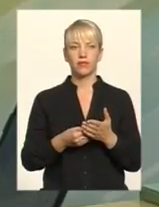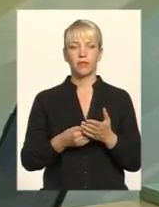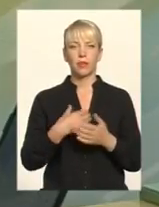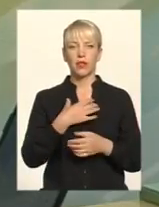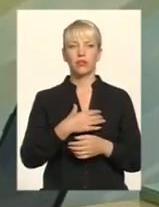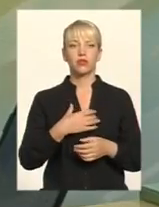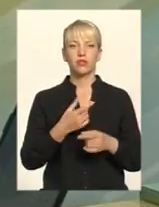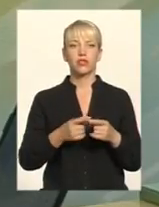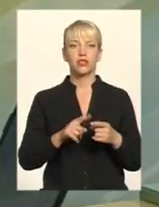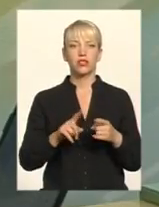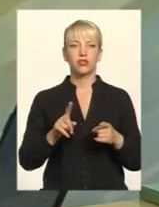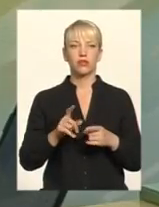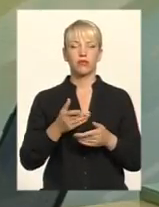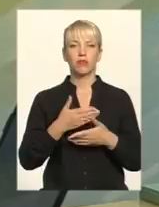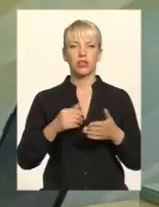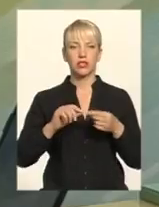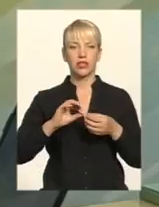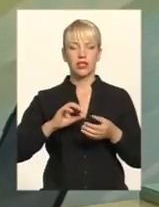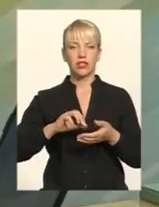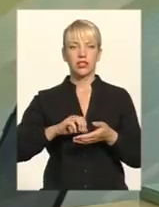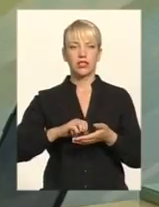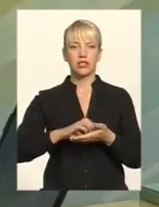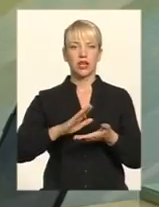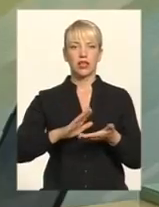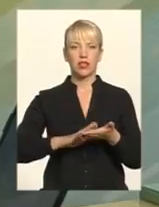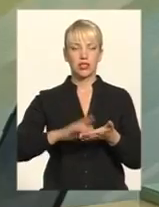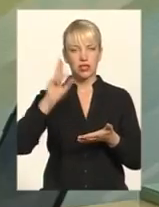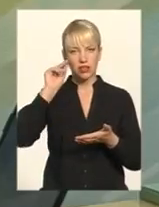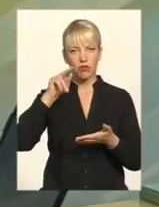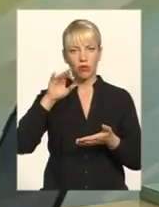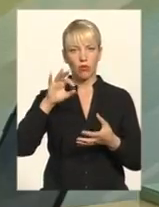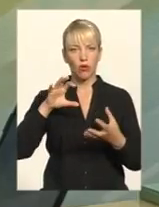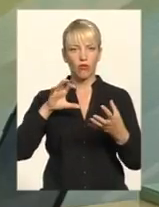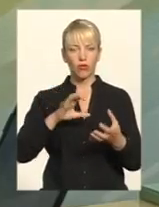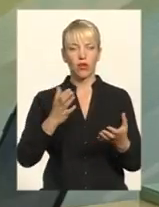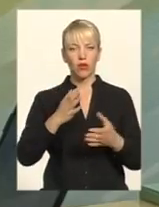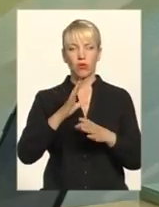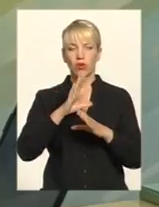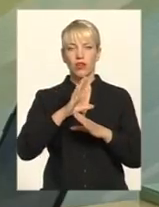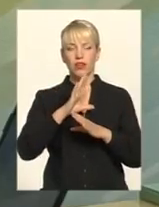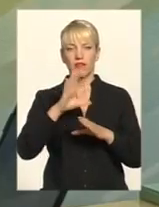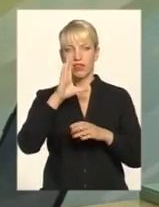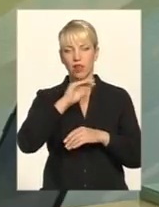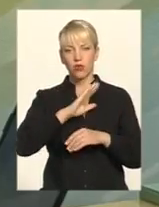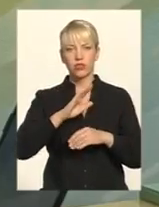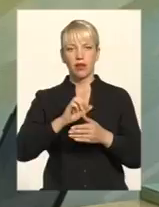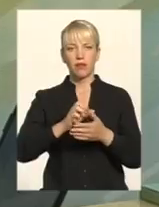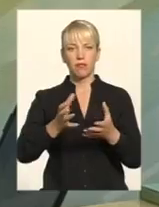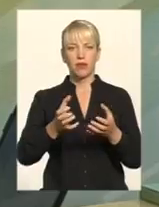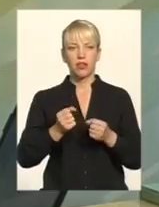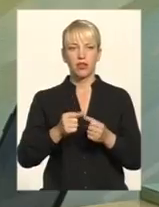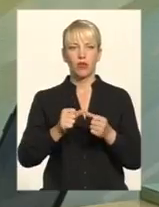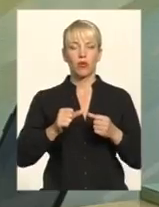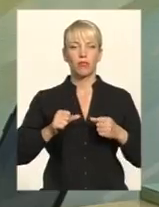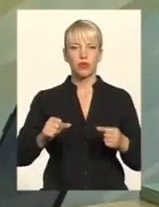Основне це, що ми закріпили цифру по автобусам, яку не вдалося прийняти по комісії кількість